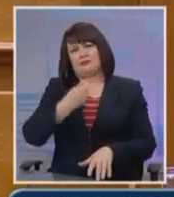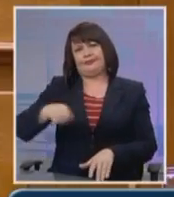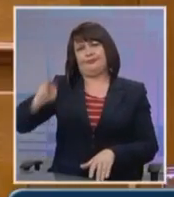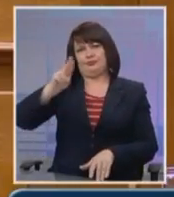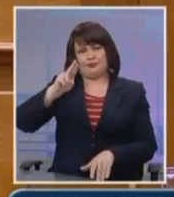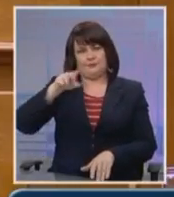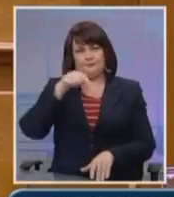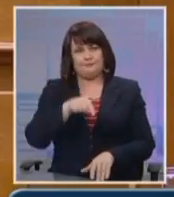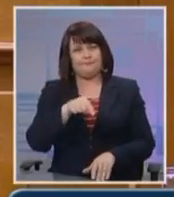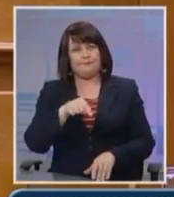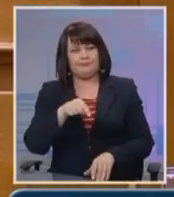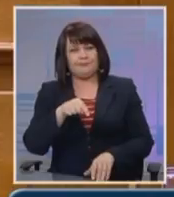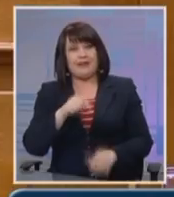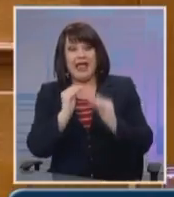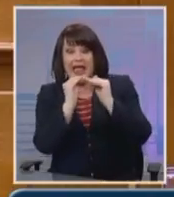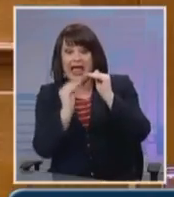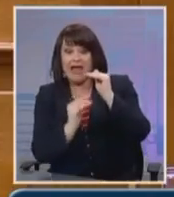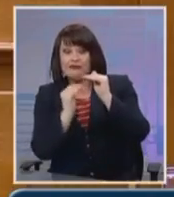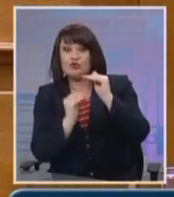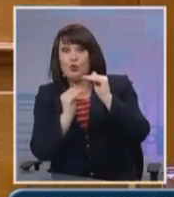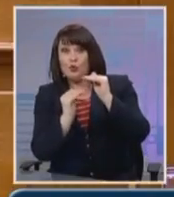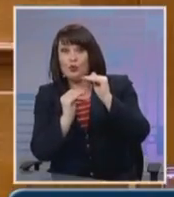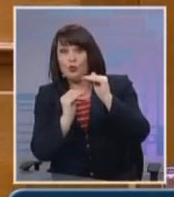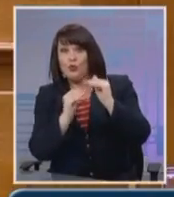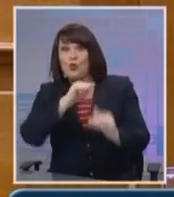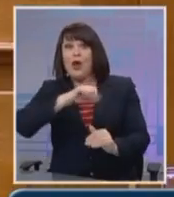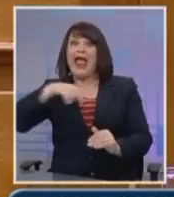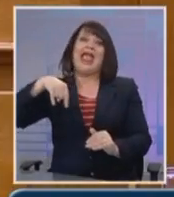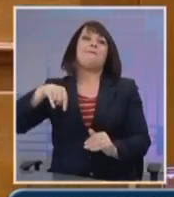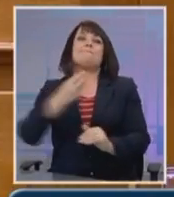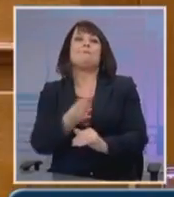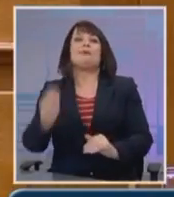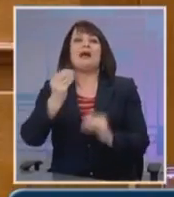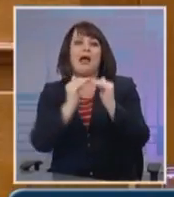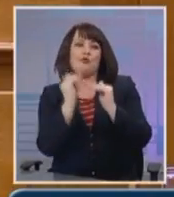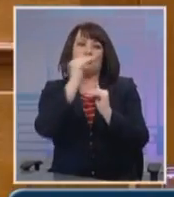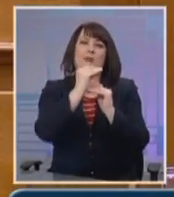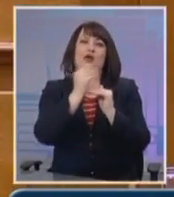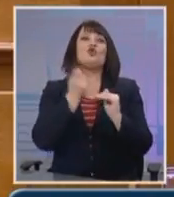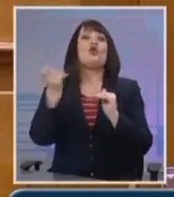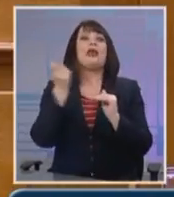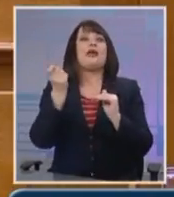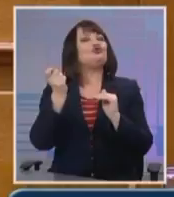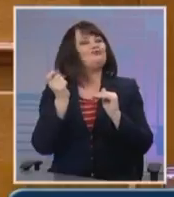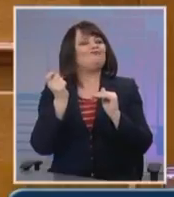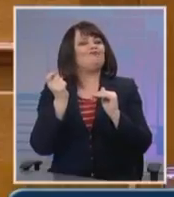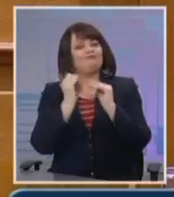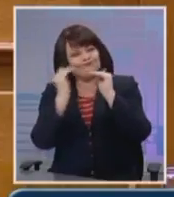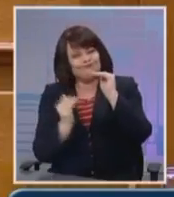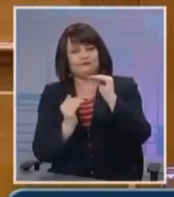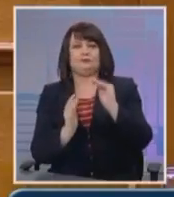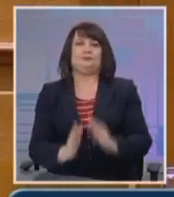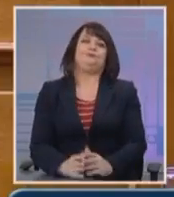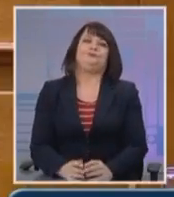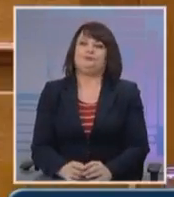ο παρανομαστής είναι το πρόβλημα, το ΑΕΠ, πολύ περισσότερο από ότι είναι ο αριθμητής, το χρέος. Αφήστε που εδώ πέρα...